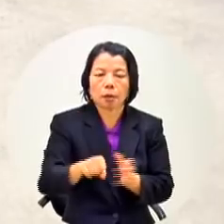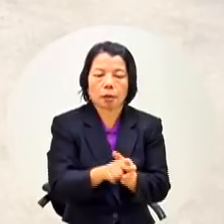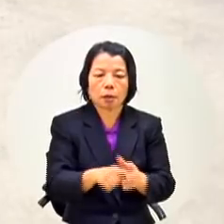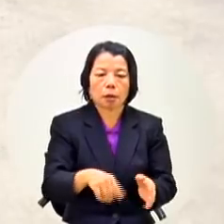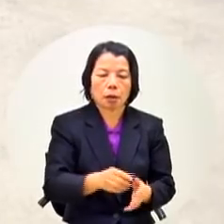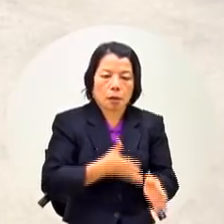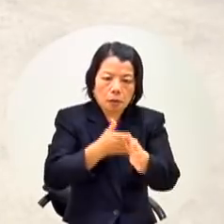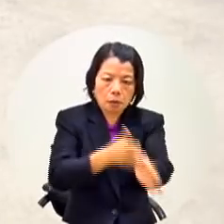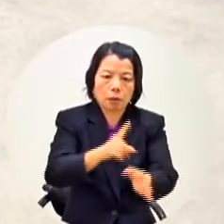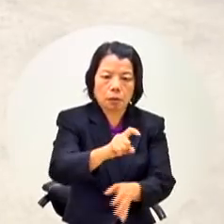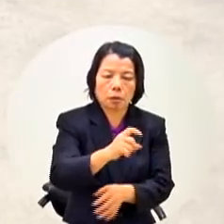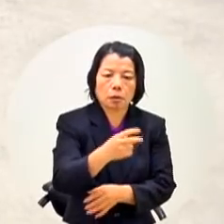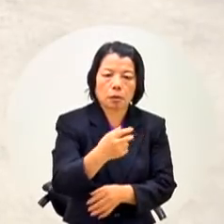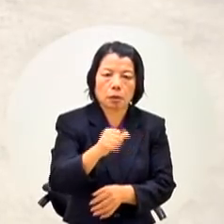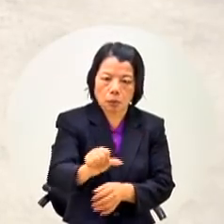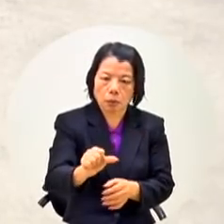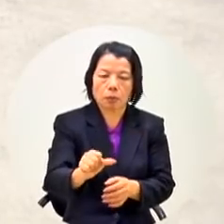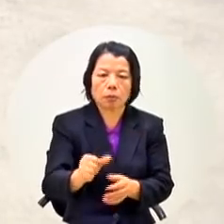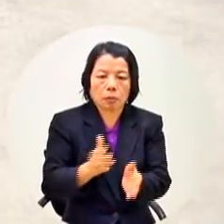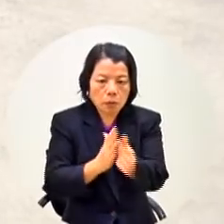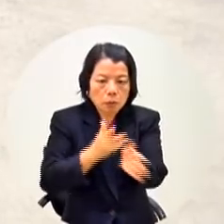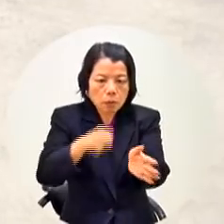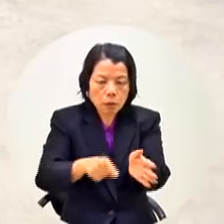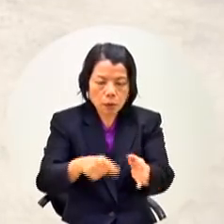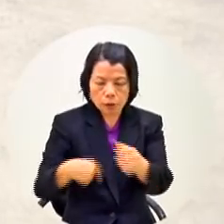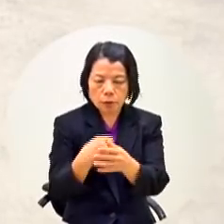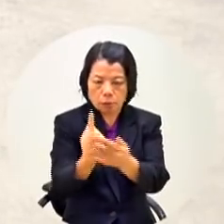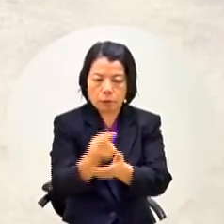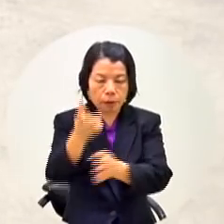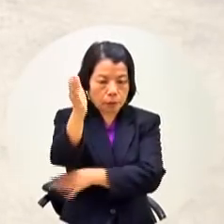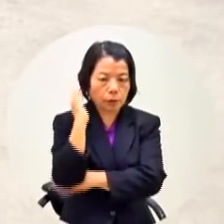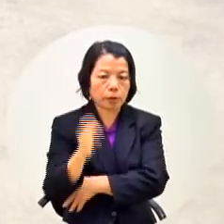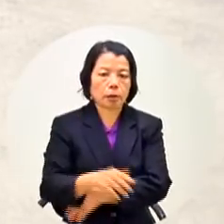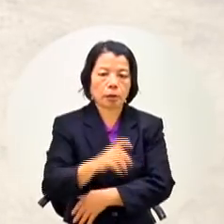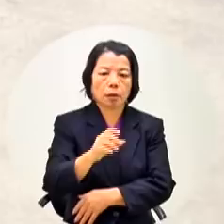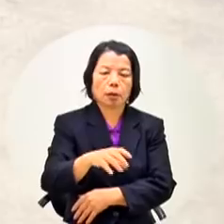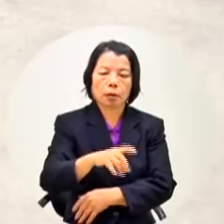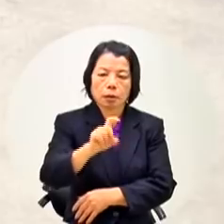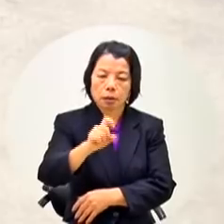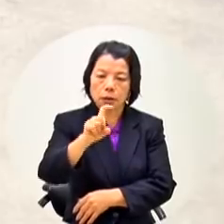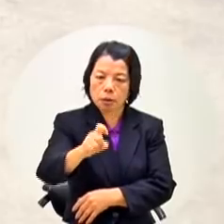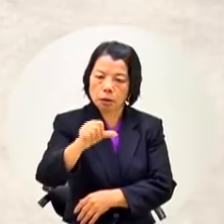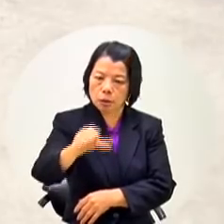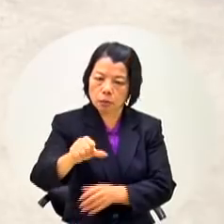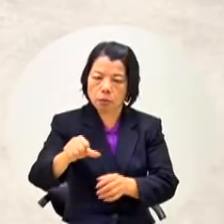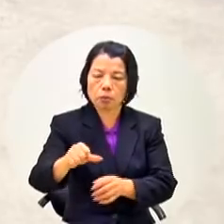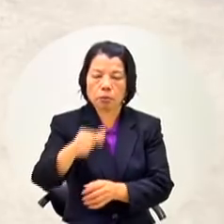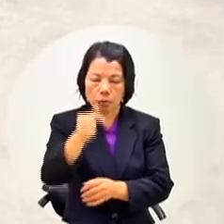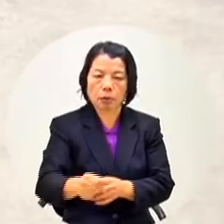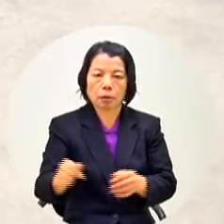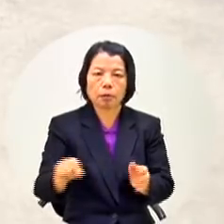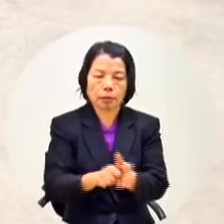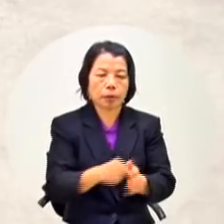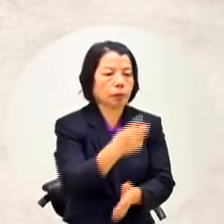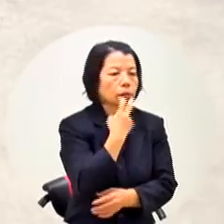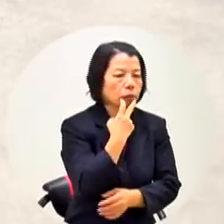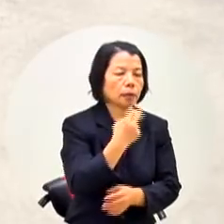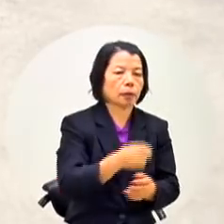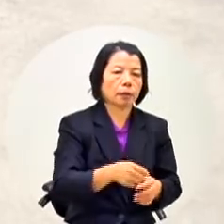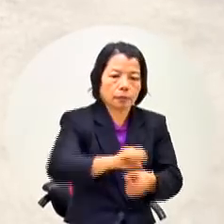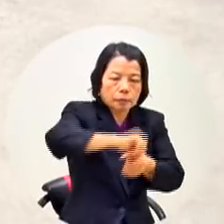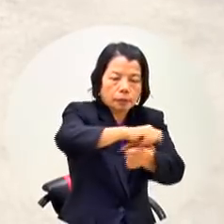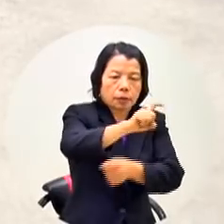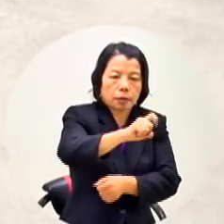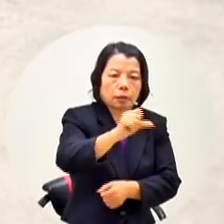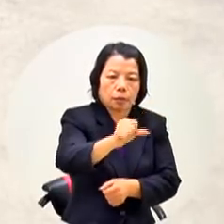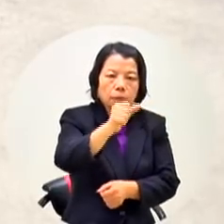担14.65亿，那中央的话是负担15.35亿。因此呢，未来如果整个列车通过补助，那中